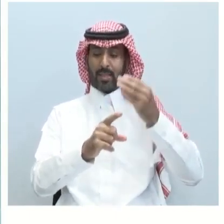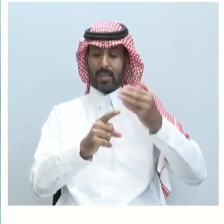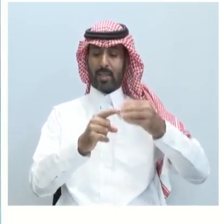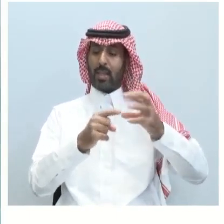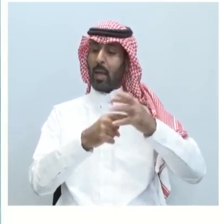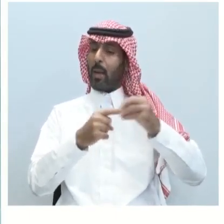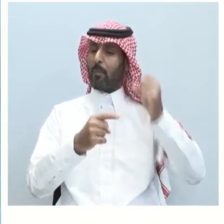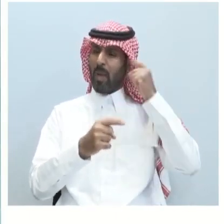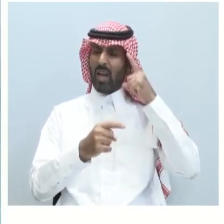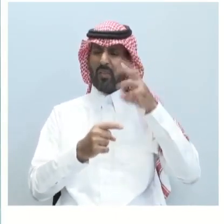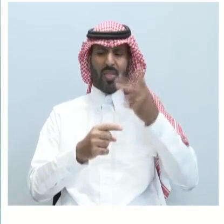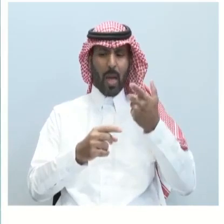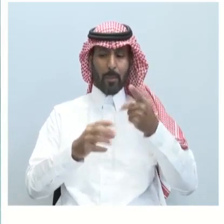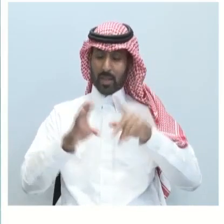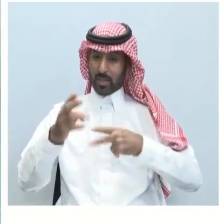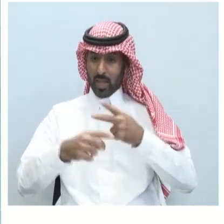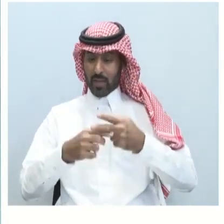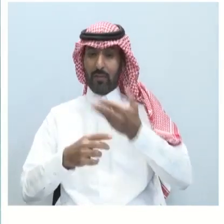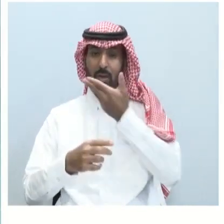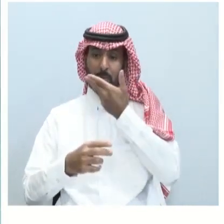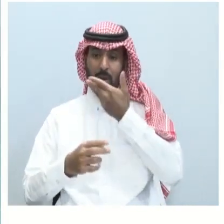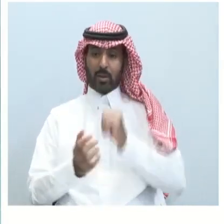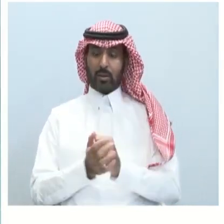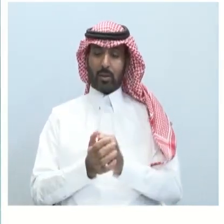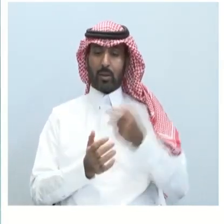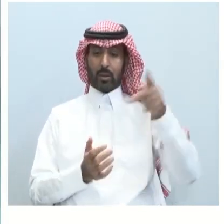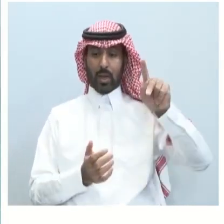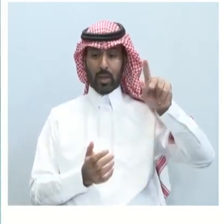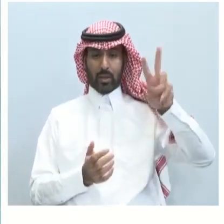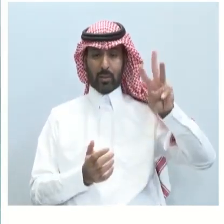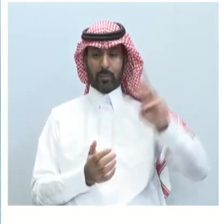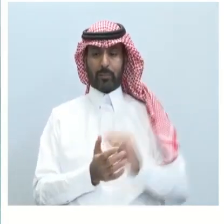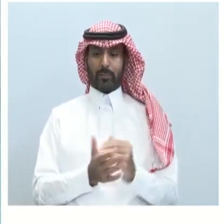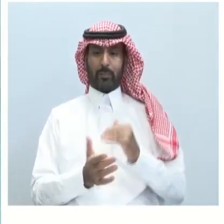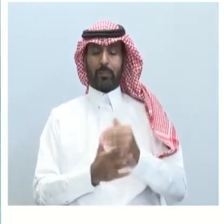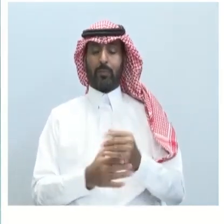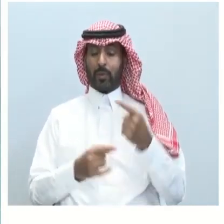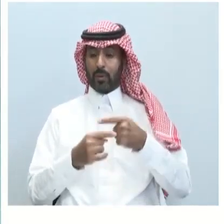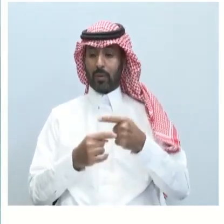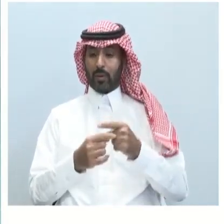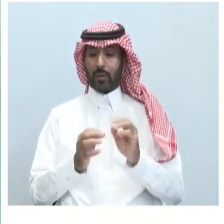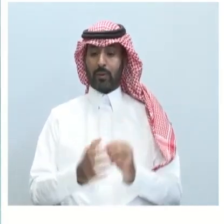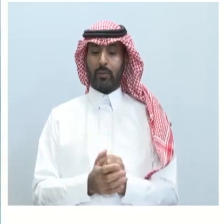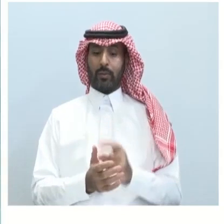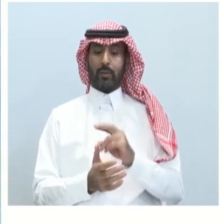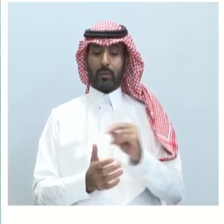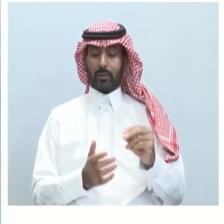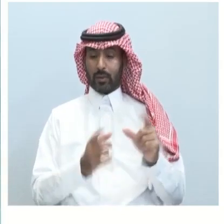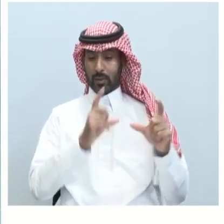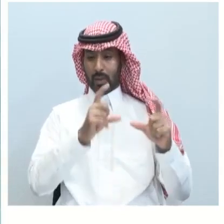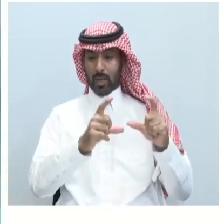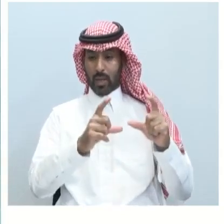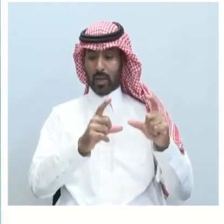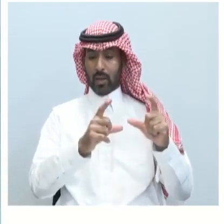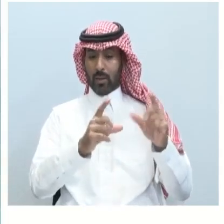لمعرفه ثابت التاين الماء اللي هو دبليو اذا دبليو يساوي تركيز الهيدروجين لاحظ